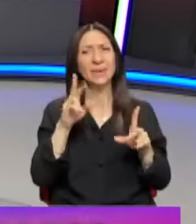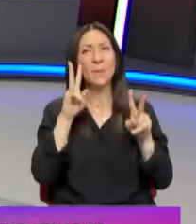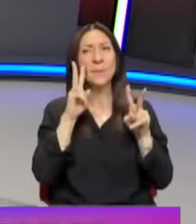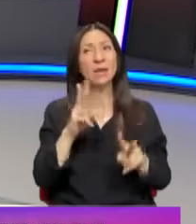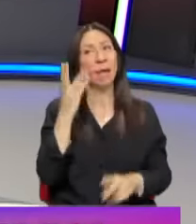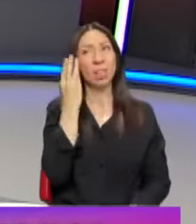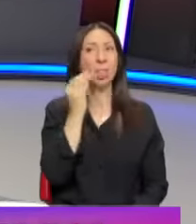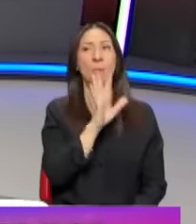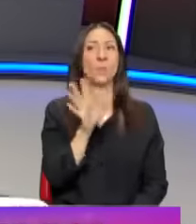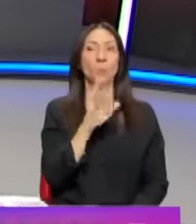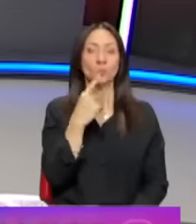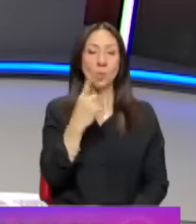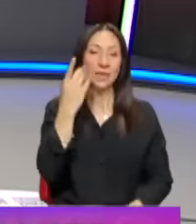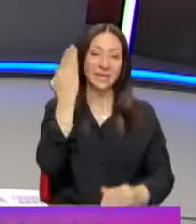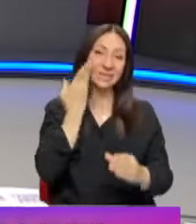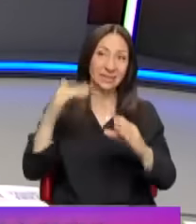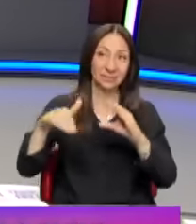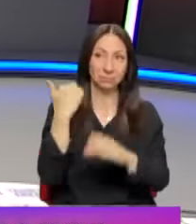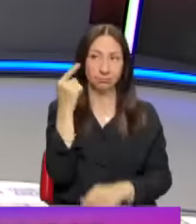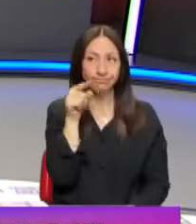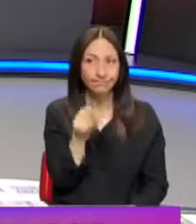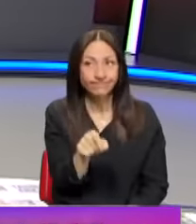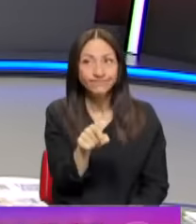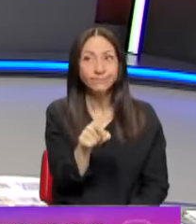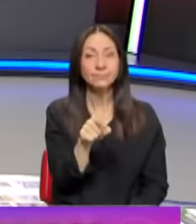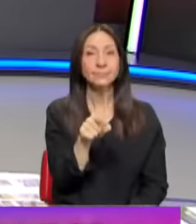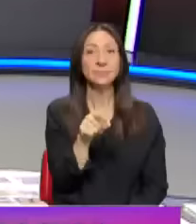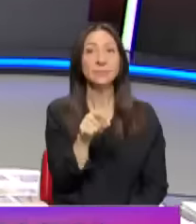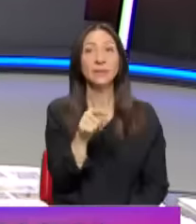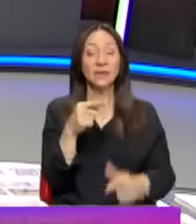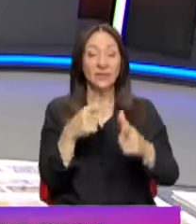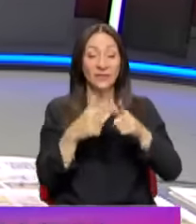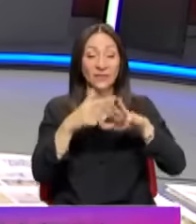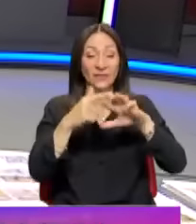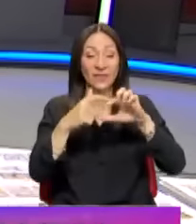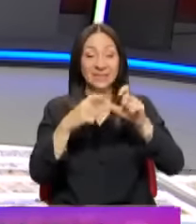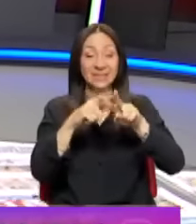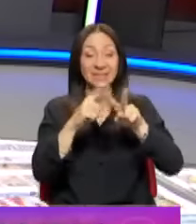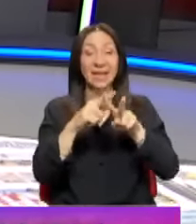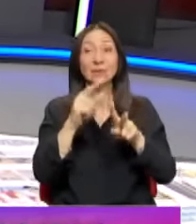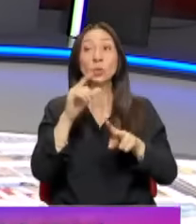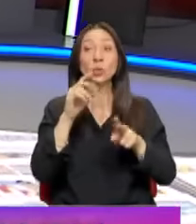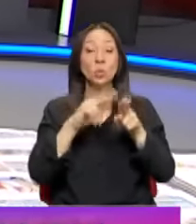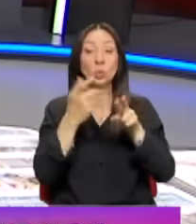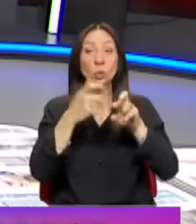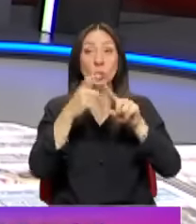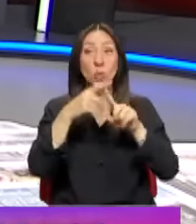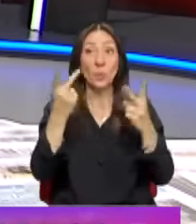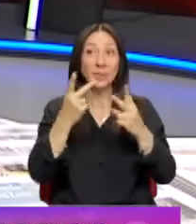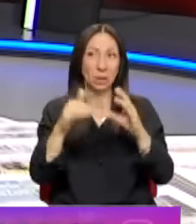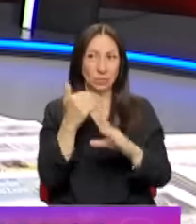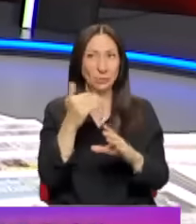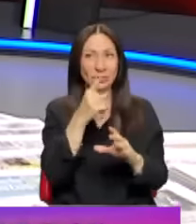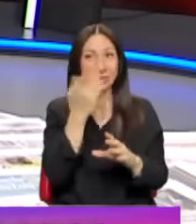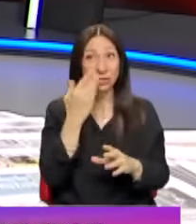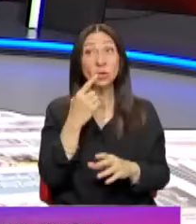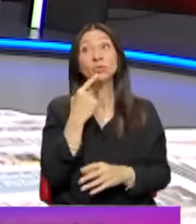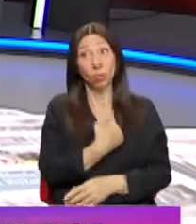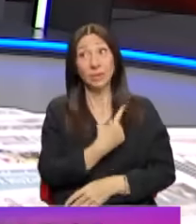bakılmasını anlayamıyorum diyor bir izleyicimiz gönderdiği mesajda. Fersan abi ekran başında, Fersan Kurt yine mesajsız bırakmamış bizi. Diyor